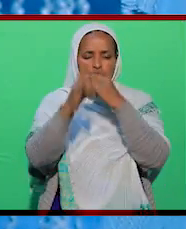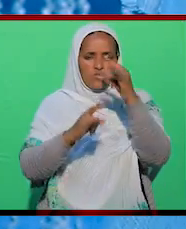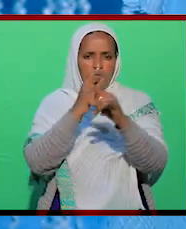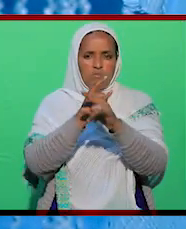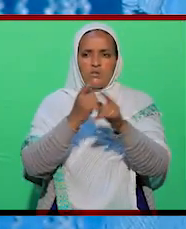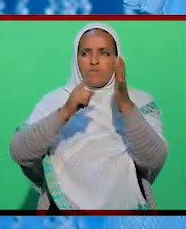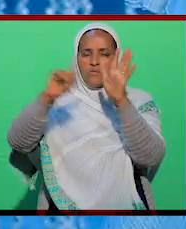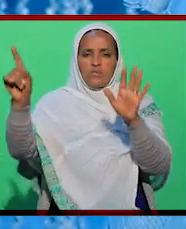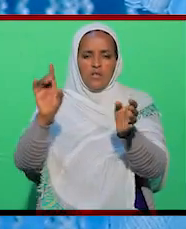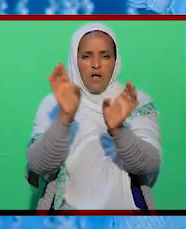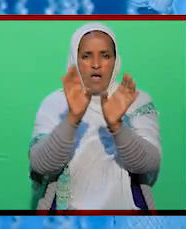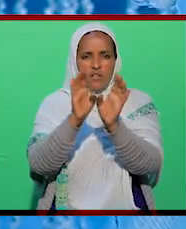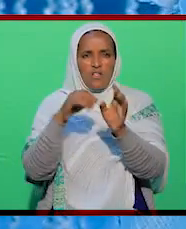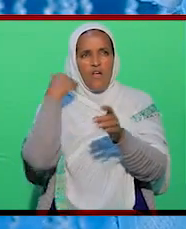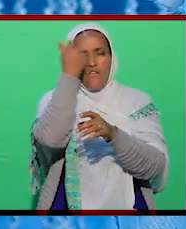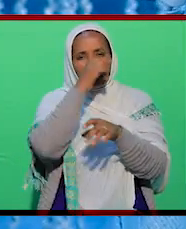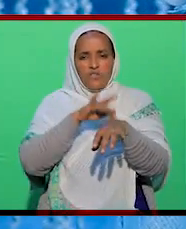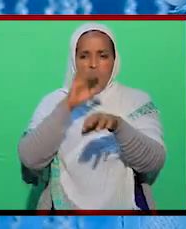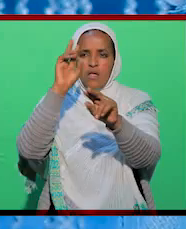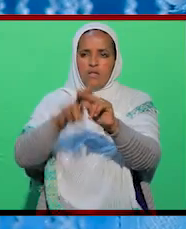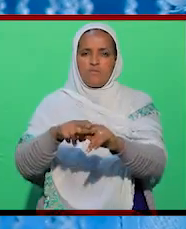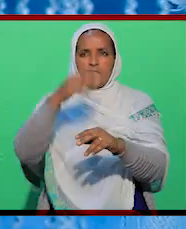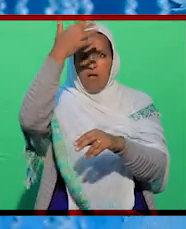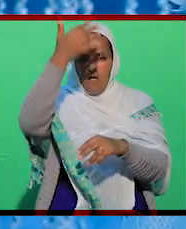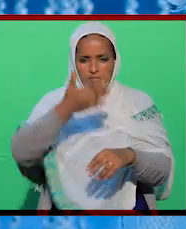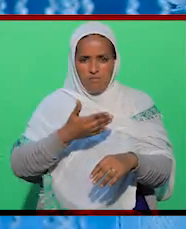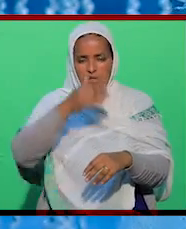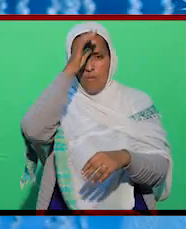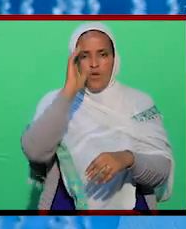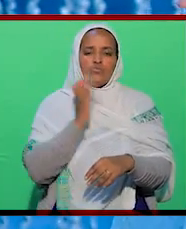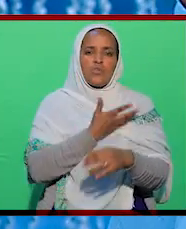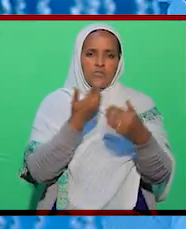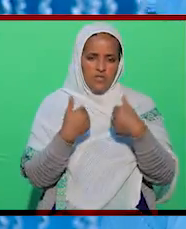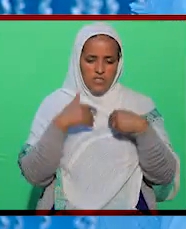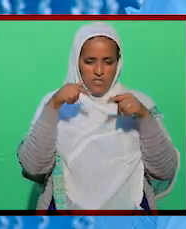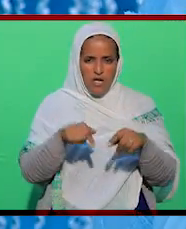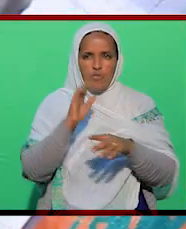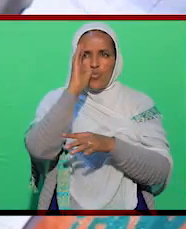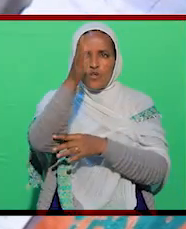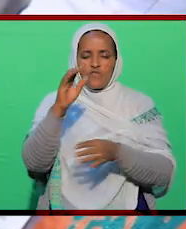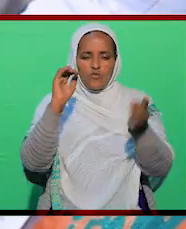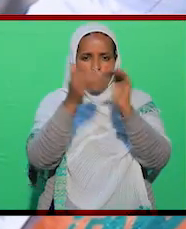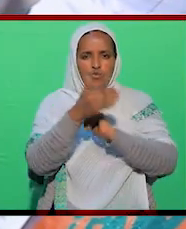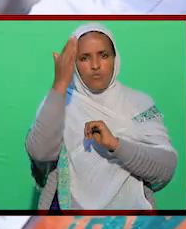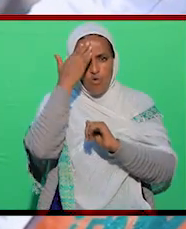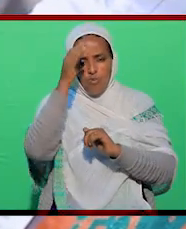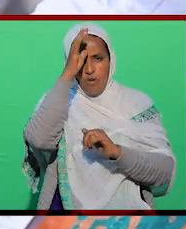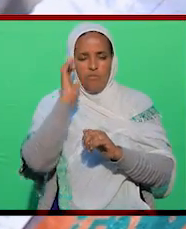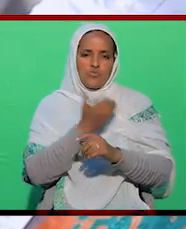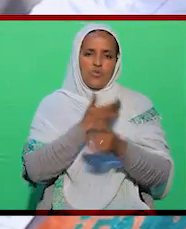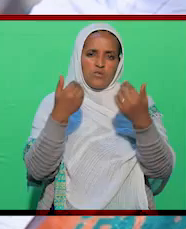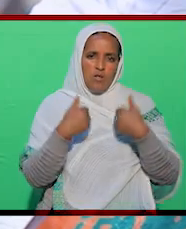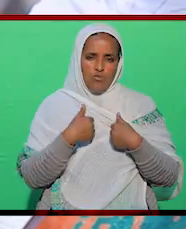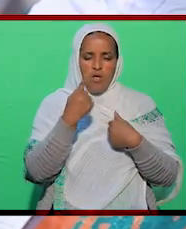ዘመን አስቀድሞ ፍንትው ብሎ እንደ ካርታ ፊታቸው ላይ ቁጭ አለ እንደ ስዕል አባቶቻችን ነበሩ ዛሬም ወደፊት